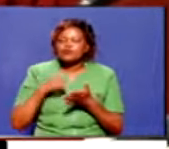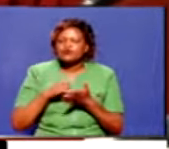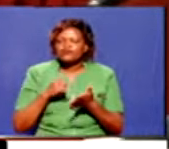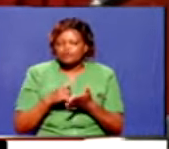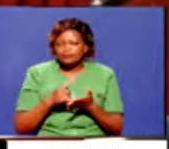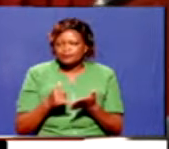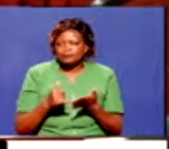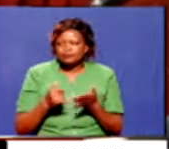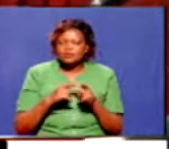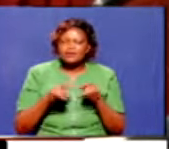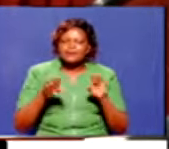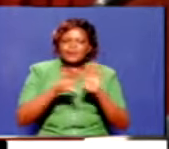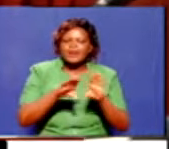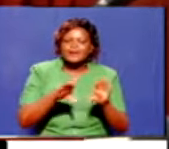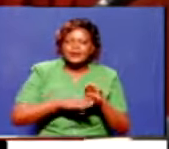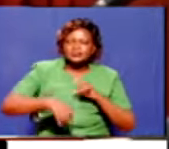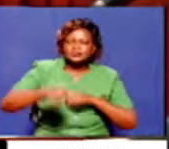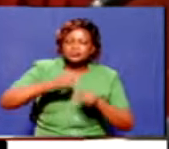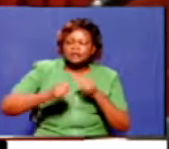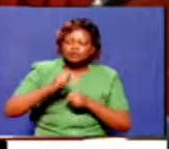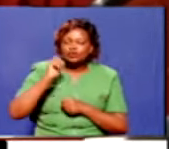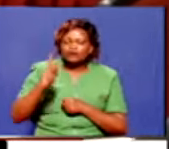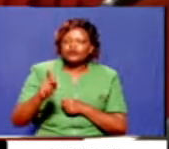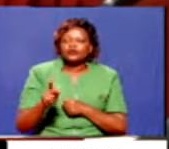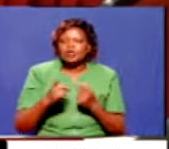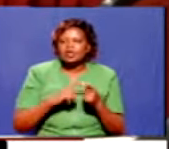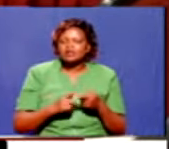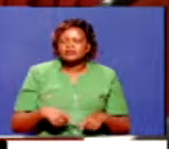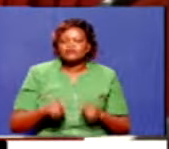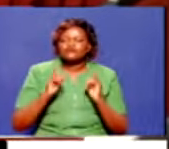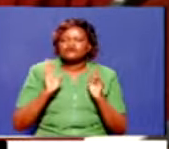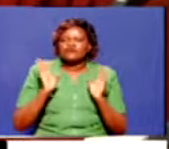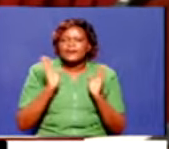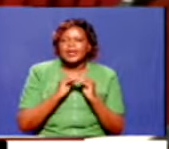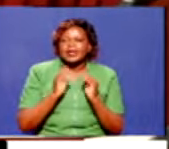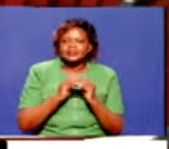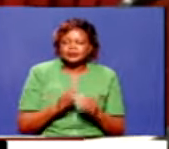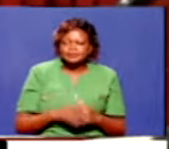Aidha, wanachama watendaji wa bodi ya NOC pia walihudhuria kikao hicho.